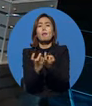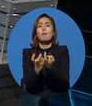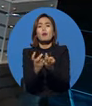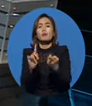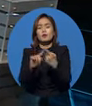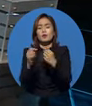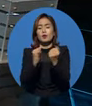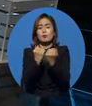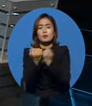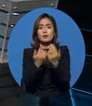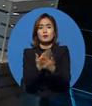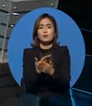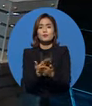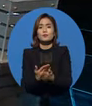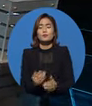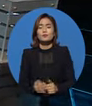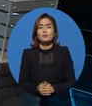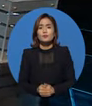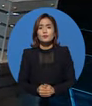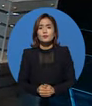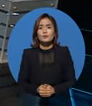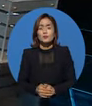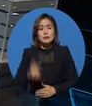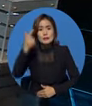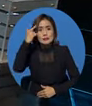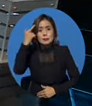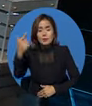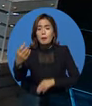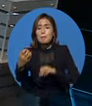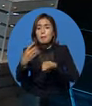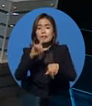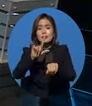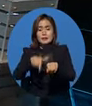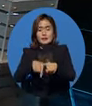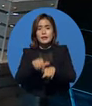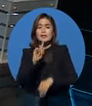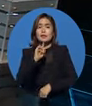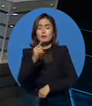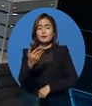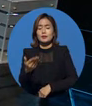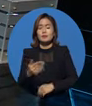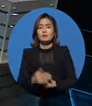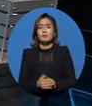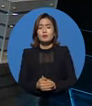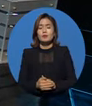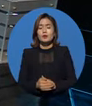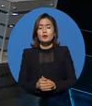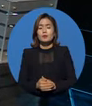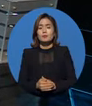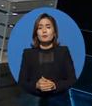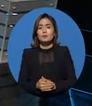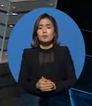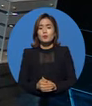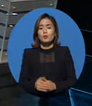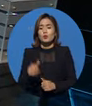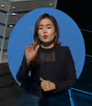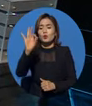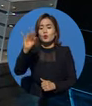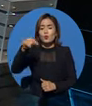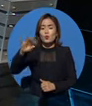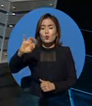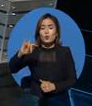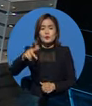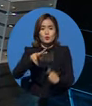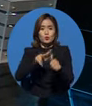말씀해 주시기 바랍니다 1 2번 질문에 대한 발언 시간 역시 일본입니다 정해진 순서에 따라 먼저 o 원식